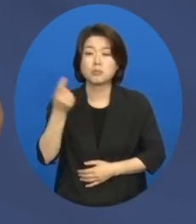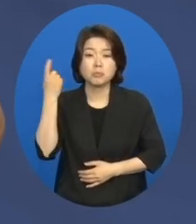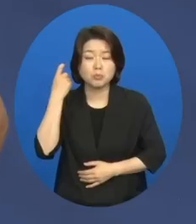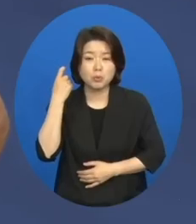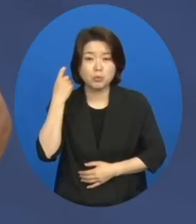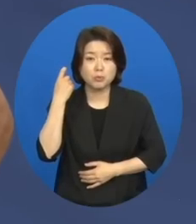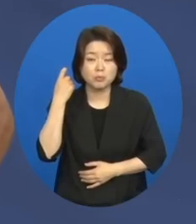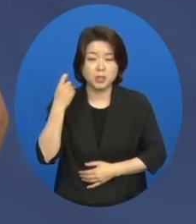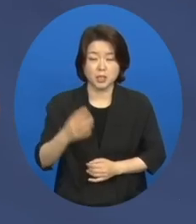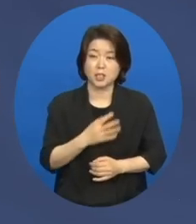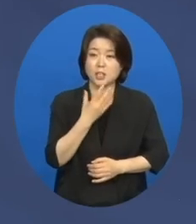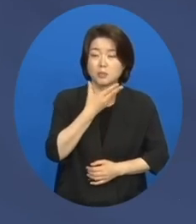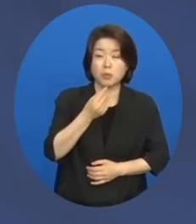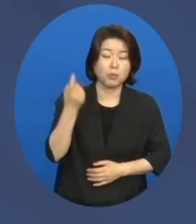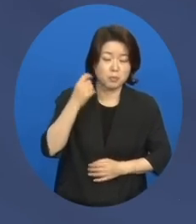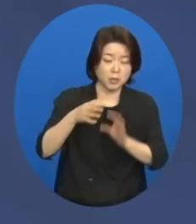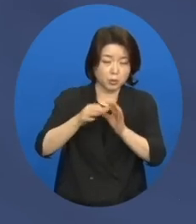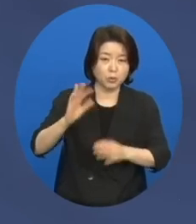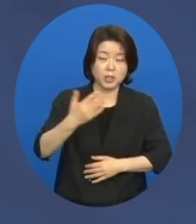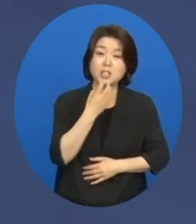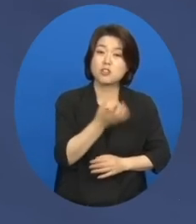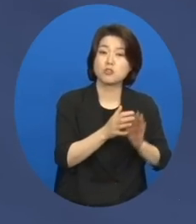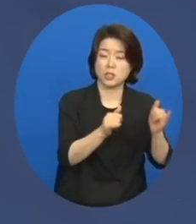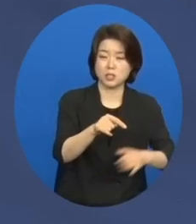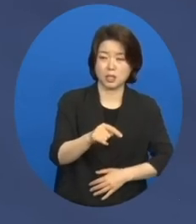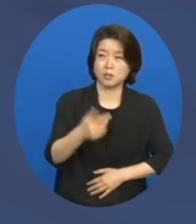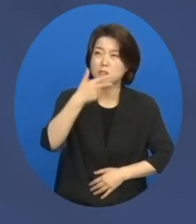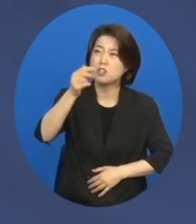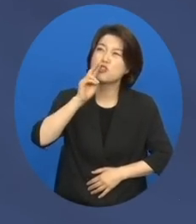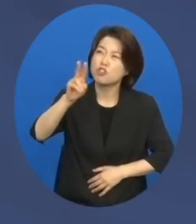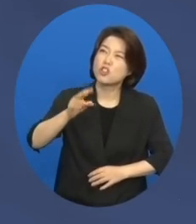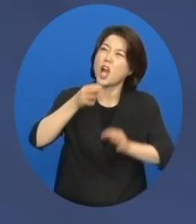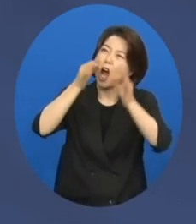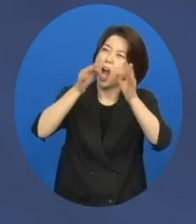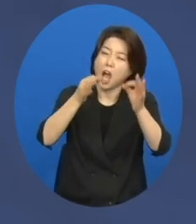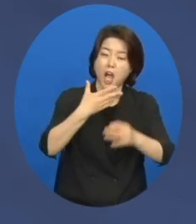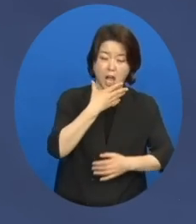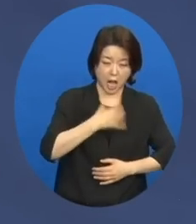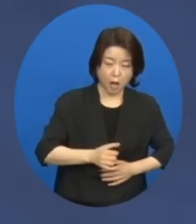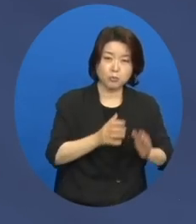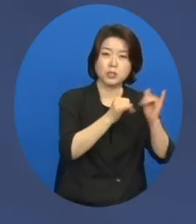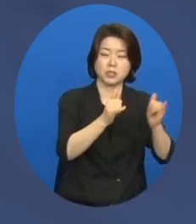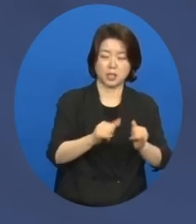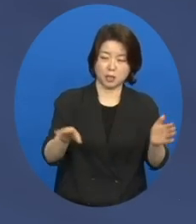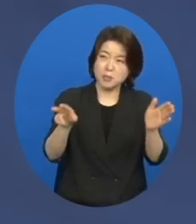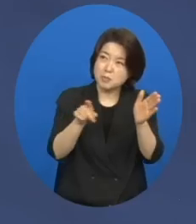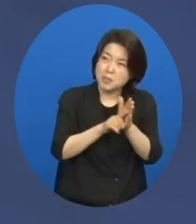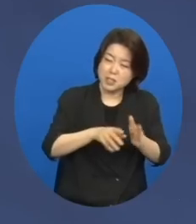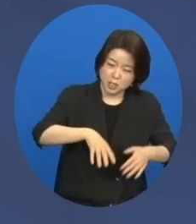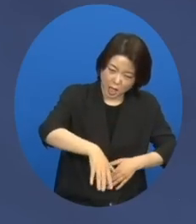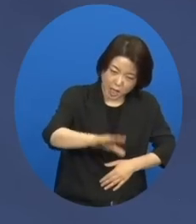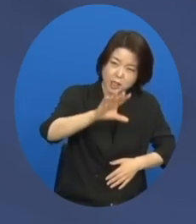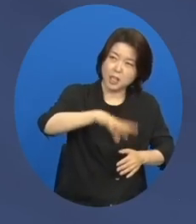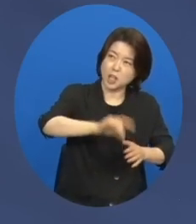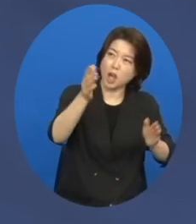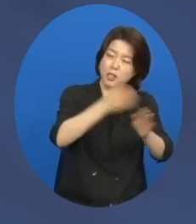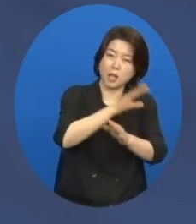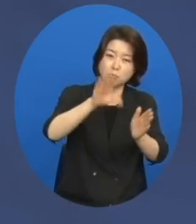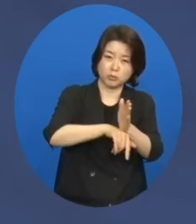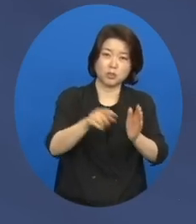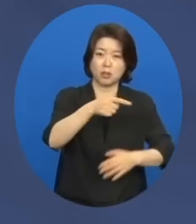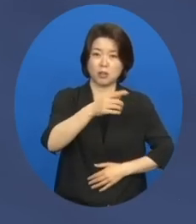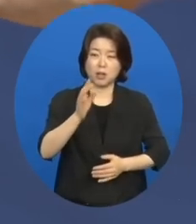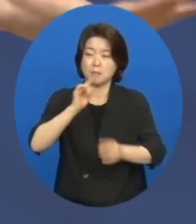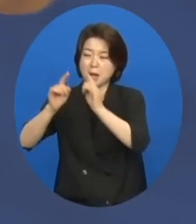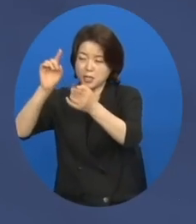되었던 유대인들이, 주여주여 하는 아브라함의 자손들이, 모태신앙들이 말씀대로 오신 예수님을